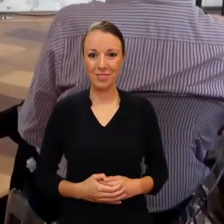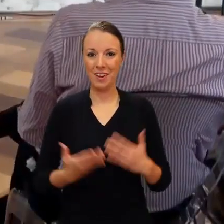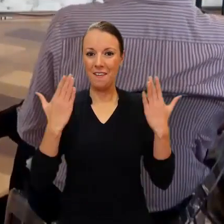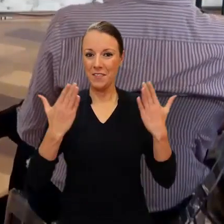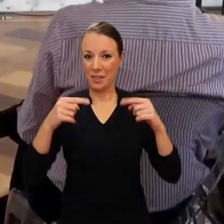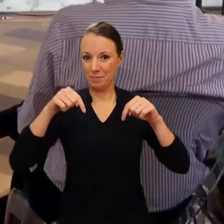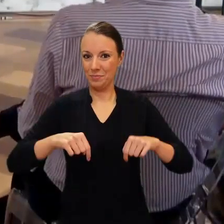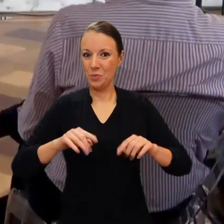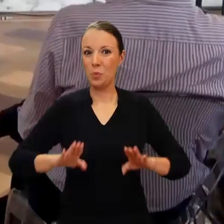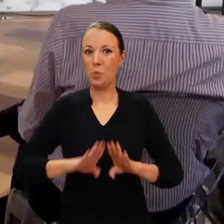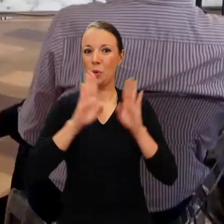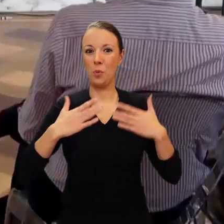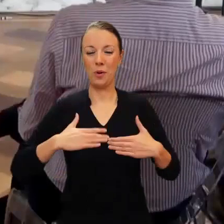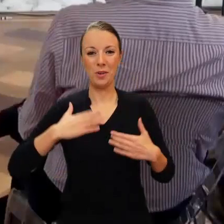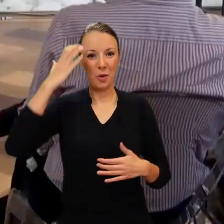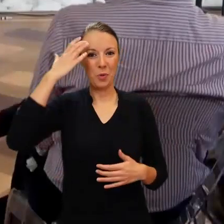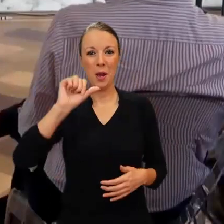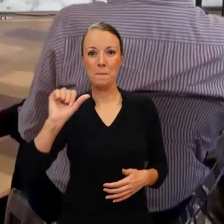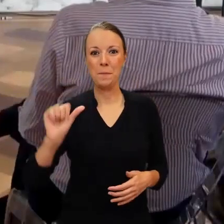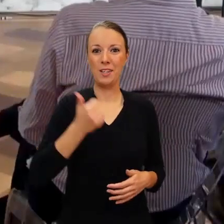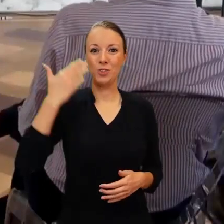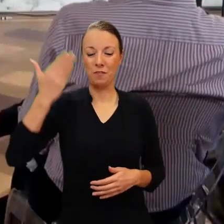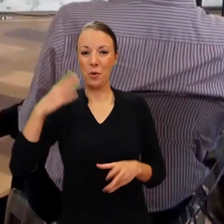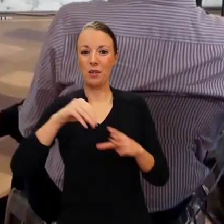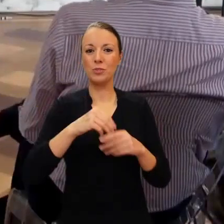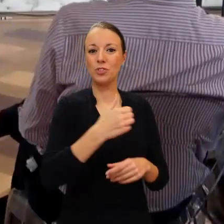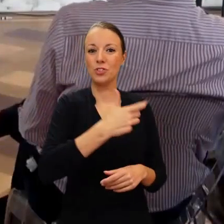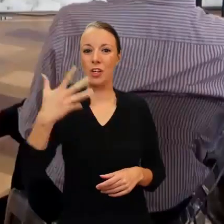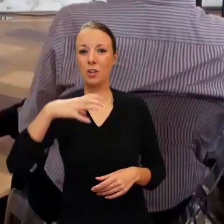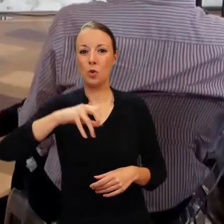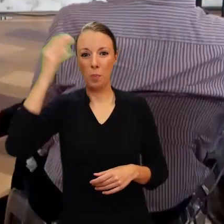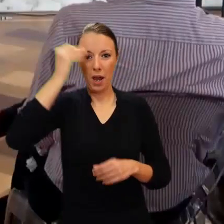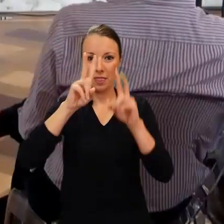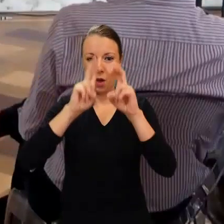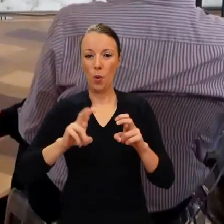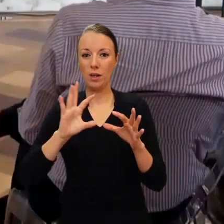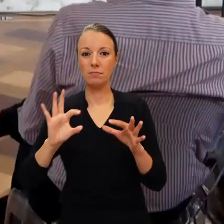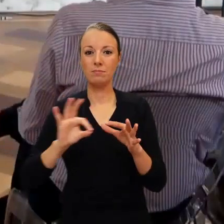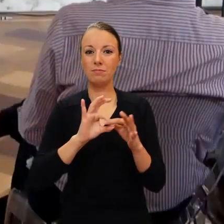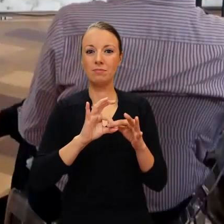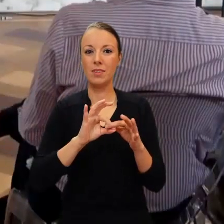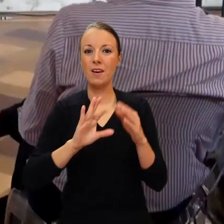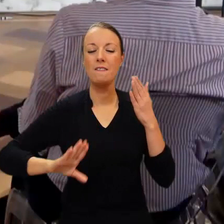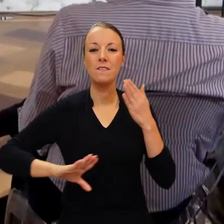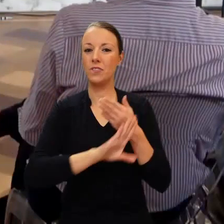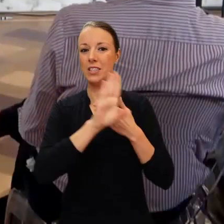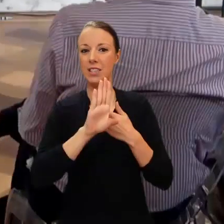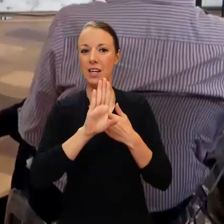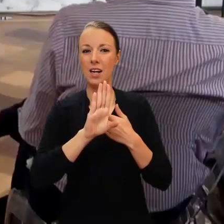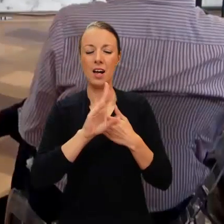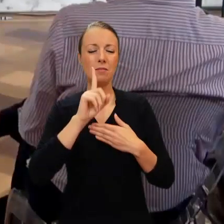witam Państwa w Łazienkach Królewskich na pierwszym wykładzie z cyklu wykładów naukowych towarzyszących wystawie